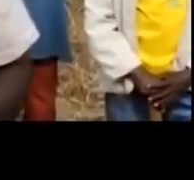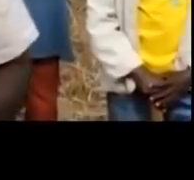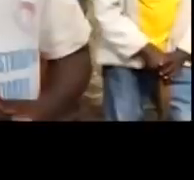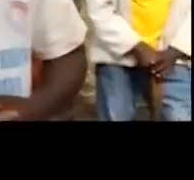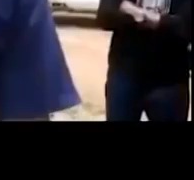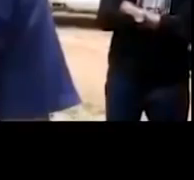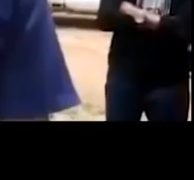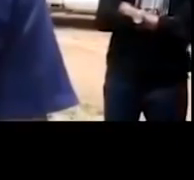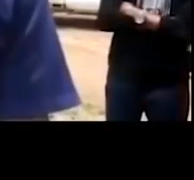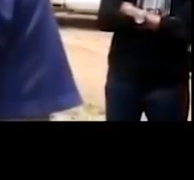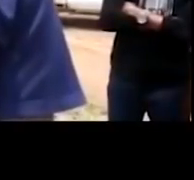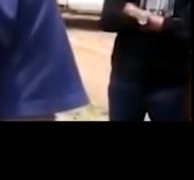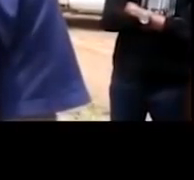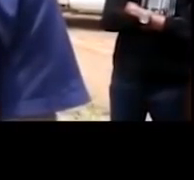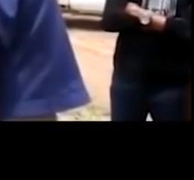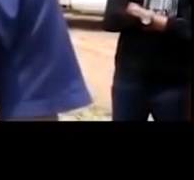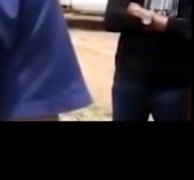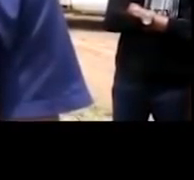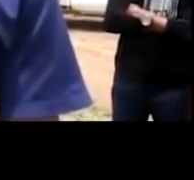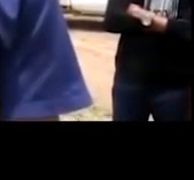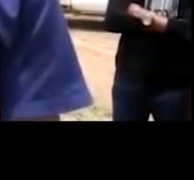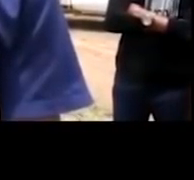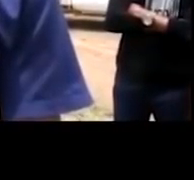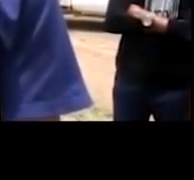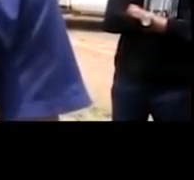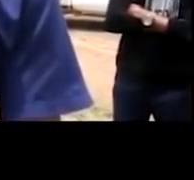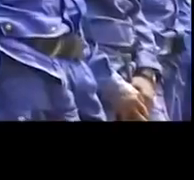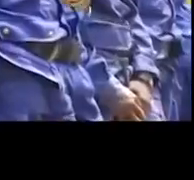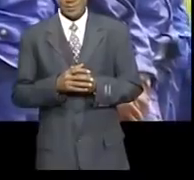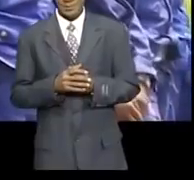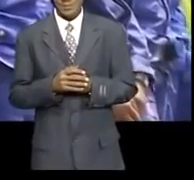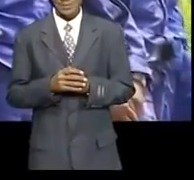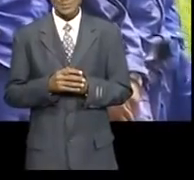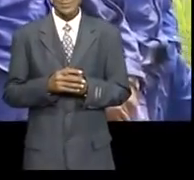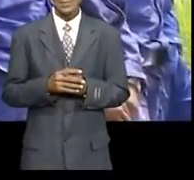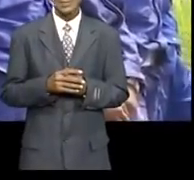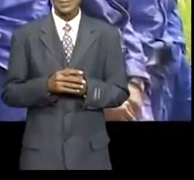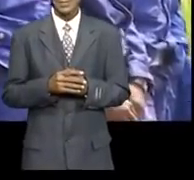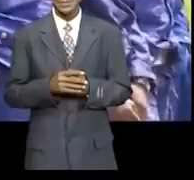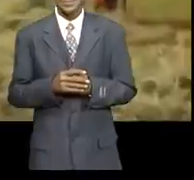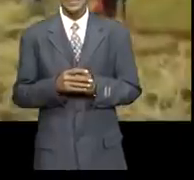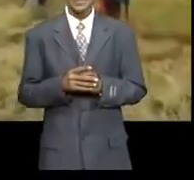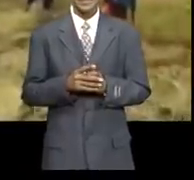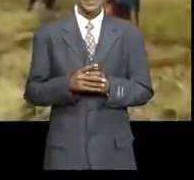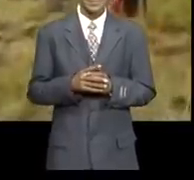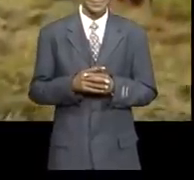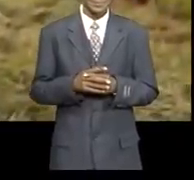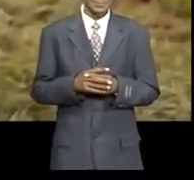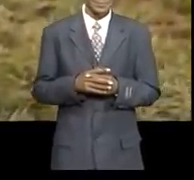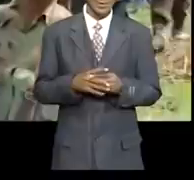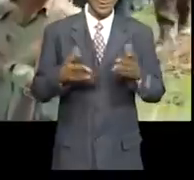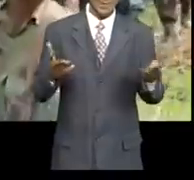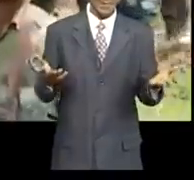au beau fixe. Les commissaires territoriaux de la PNC Irumu, les commissaires supérieurs Makanga Philippe circonscrit le sens de